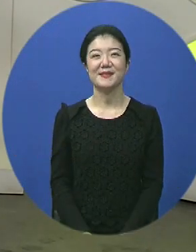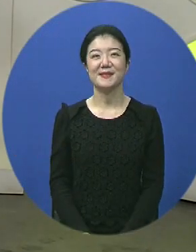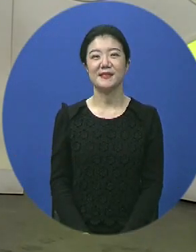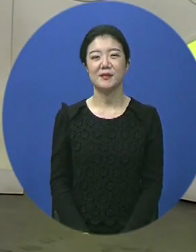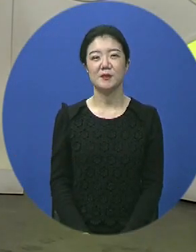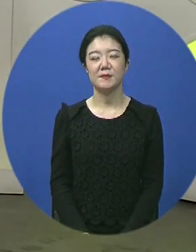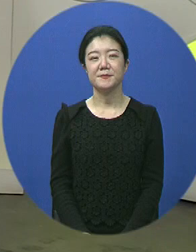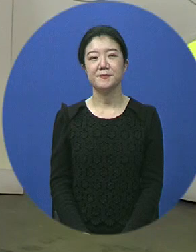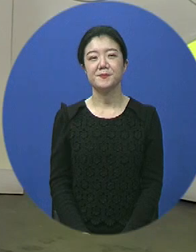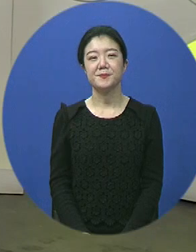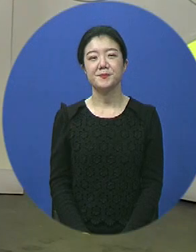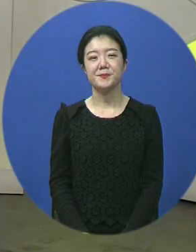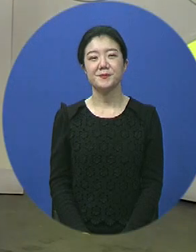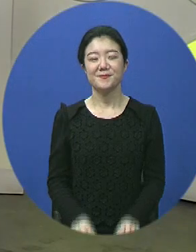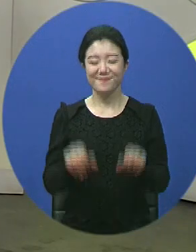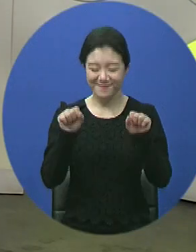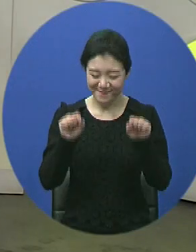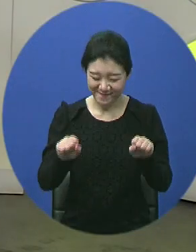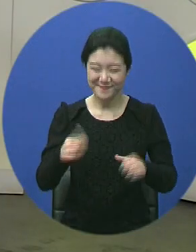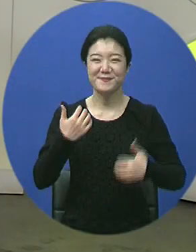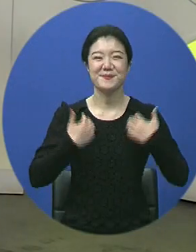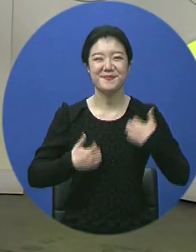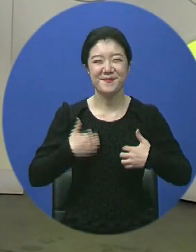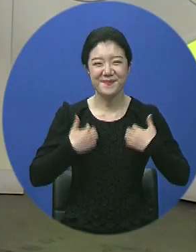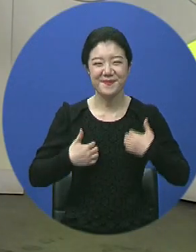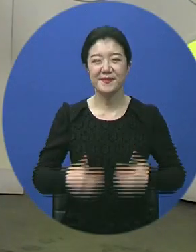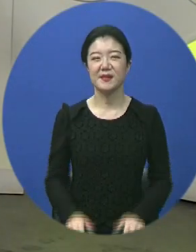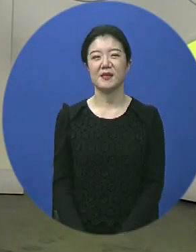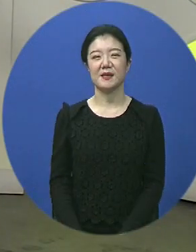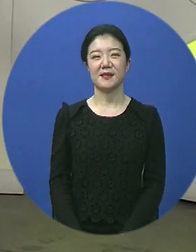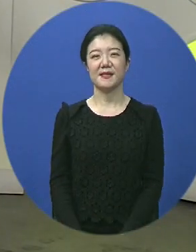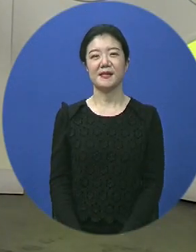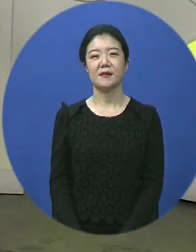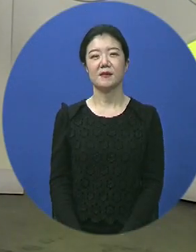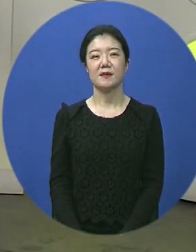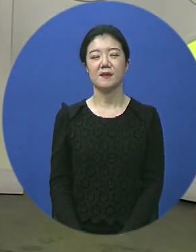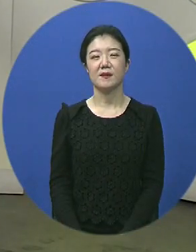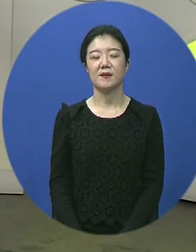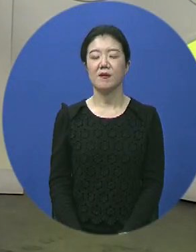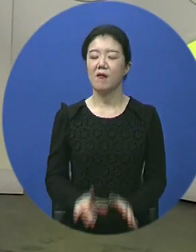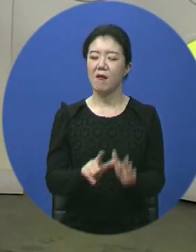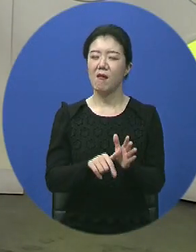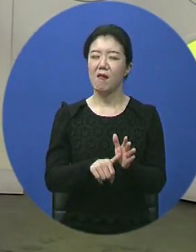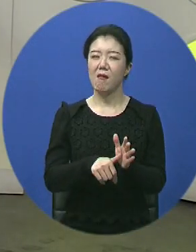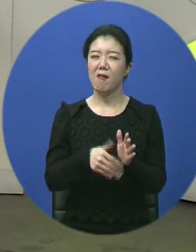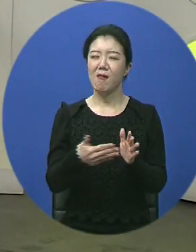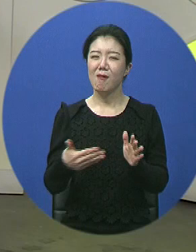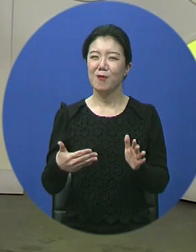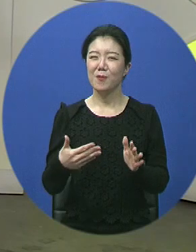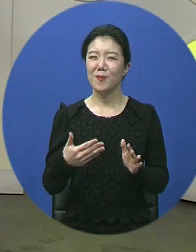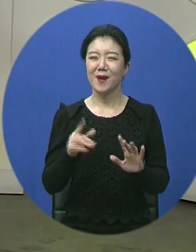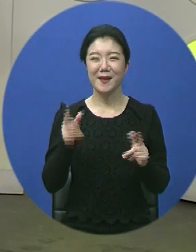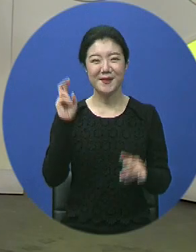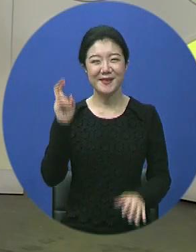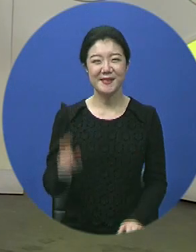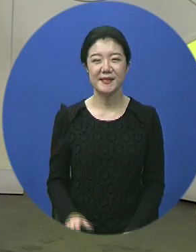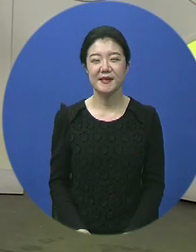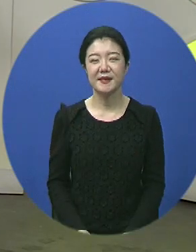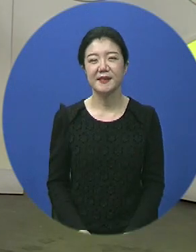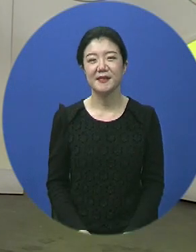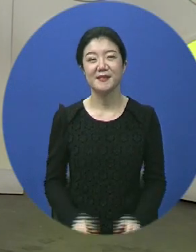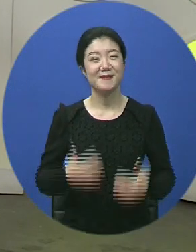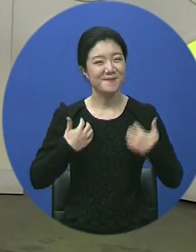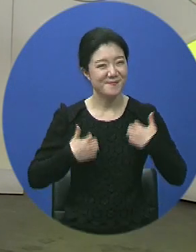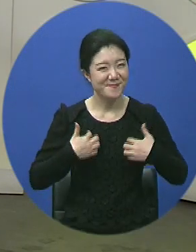네. 근데 아유, 예. 아유, 안녕하세요. 네, 그래요. 세월이 거꾸로 가나요? 아유, 반갑고요.